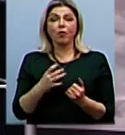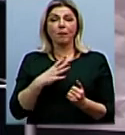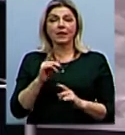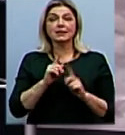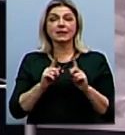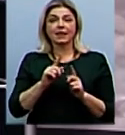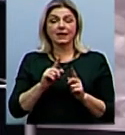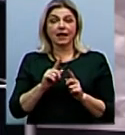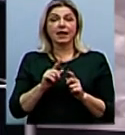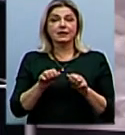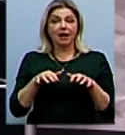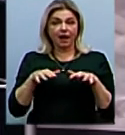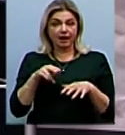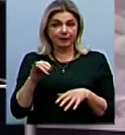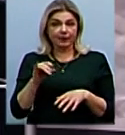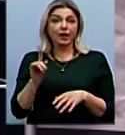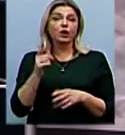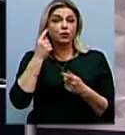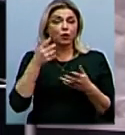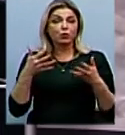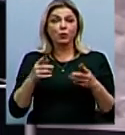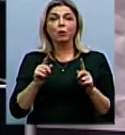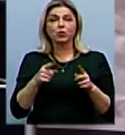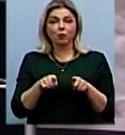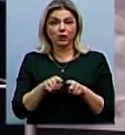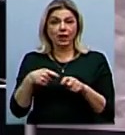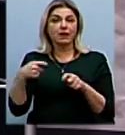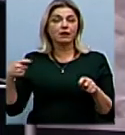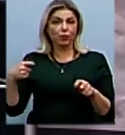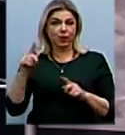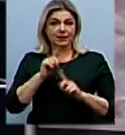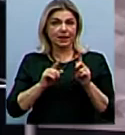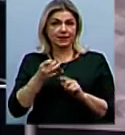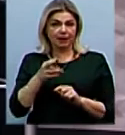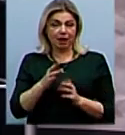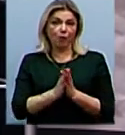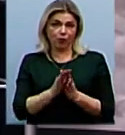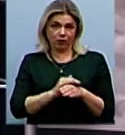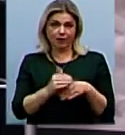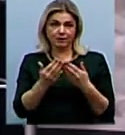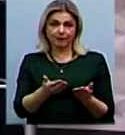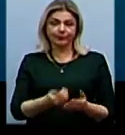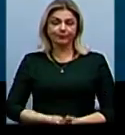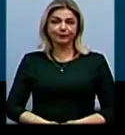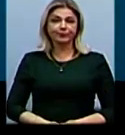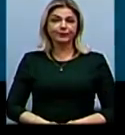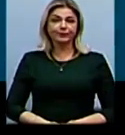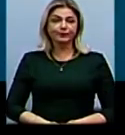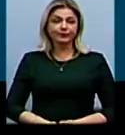і зрозуміло буде, чому, власне, так затягнулася сесія. Будь ласка.